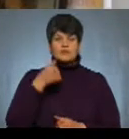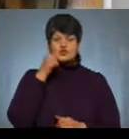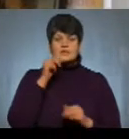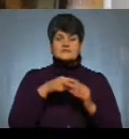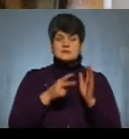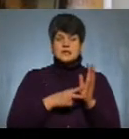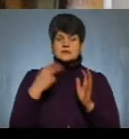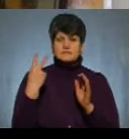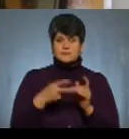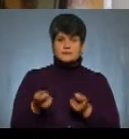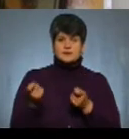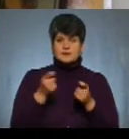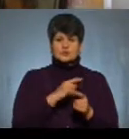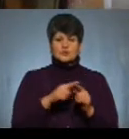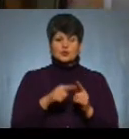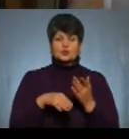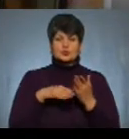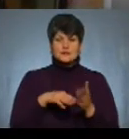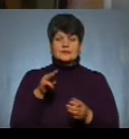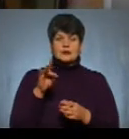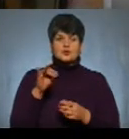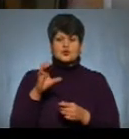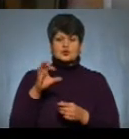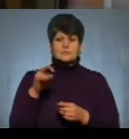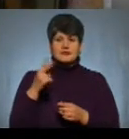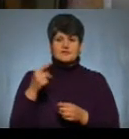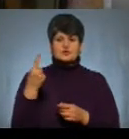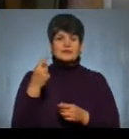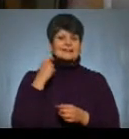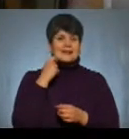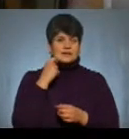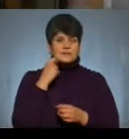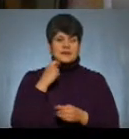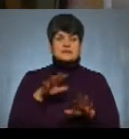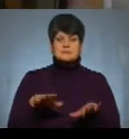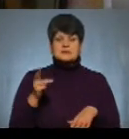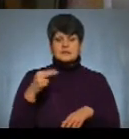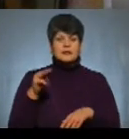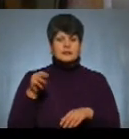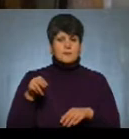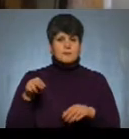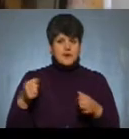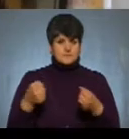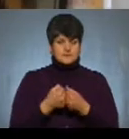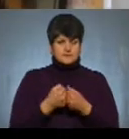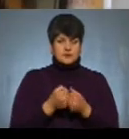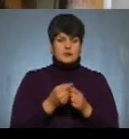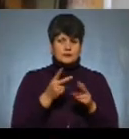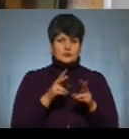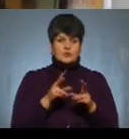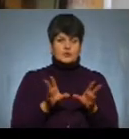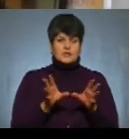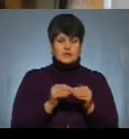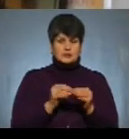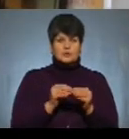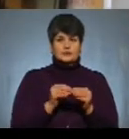Вчора о 17:20 достала на швидкої допомоги пацієнтка Трачук Соломія, 21 рік, з місця ДТП. Діагностовано